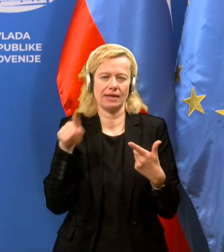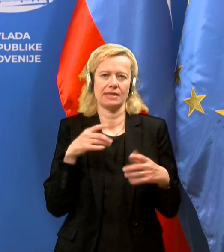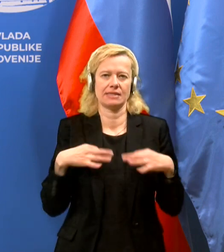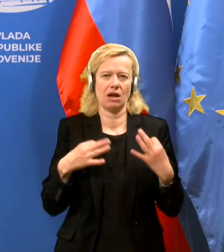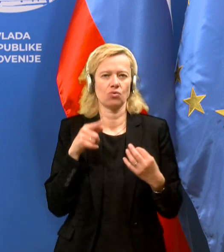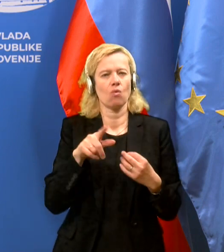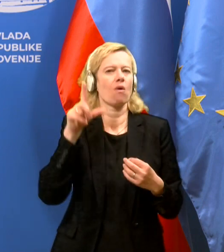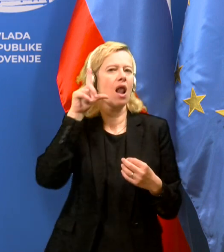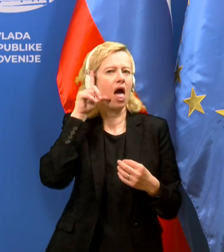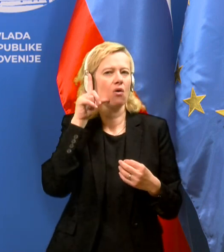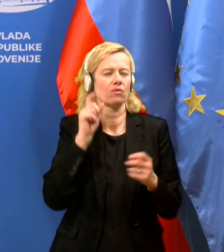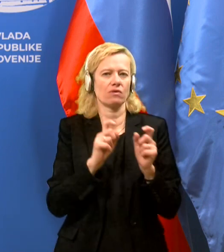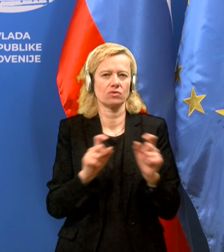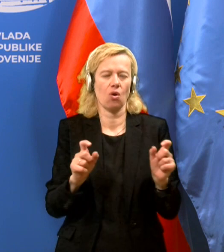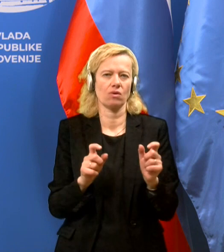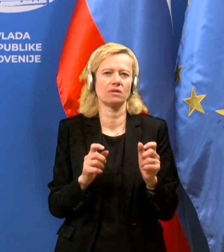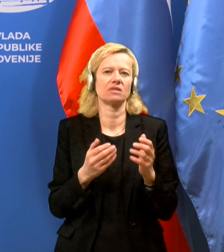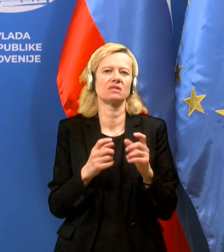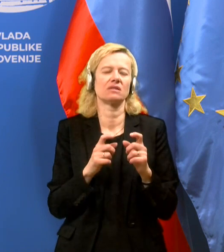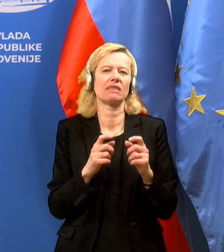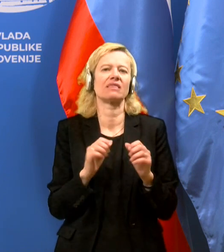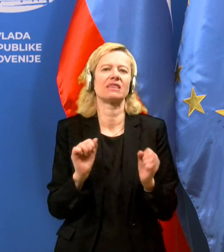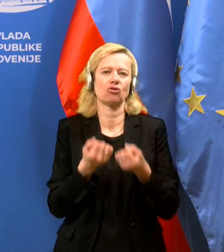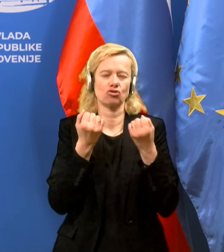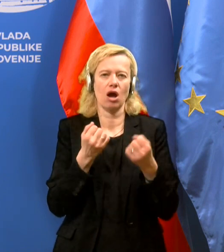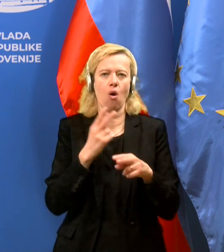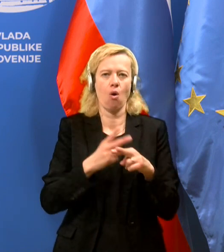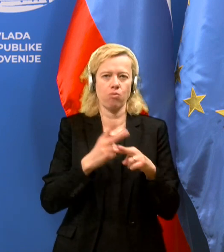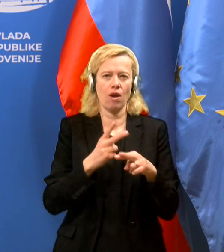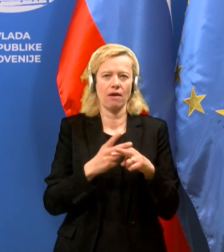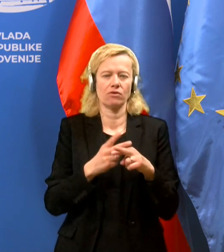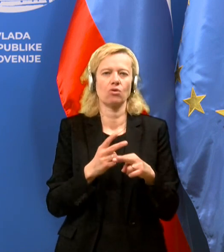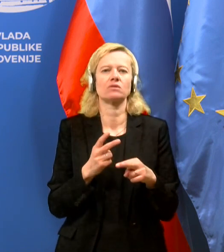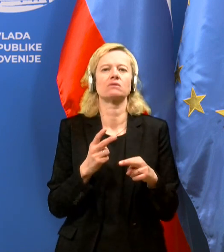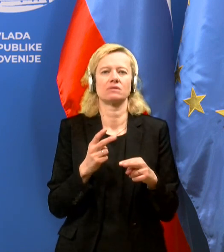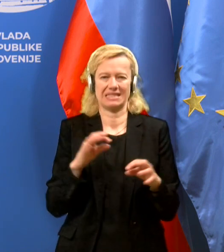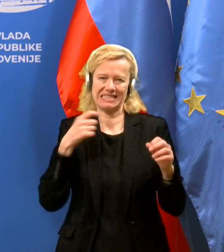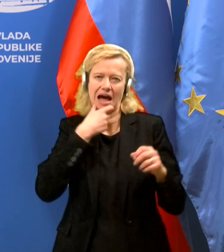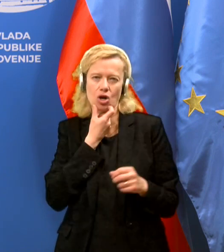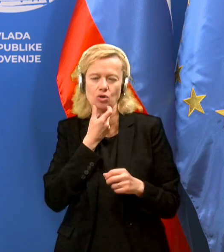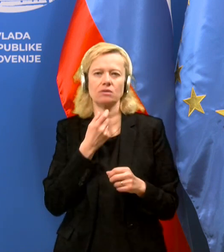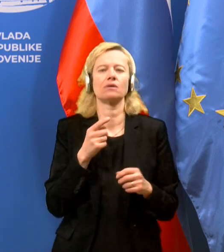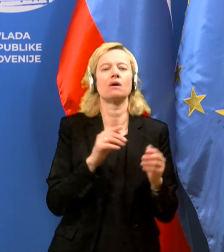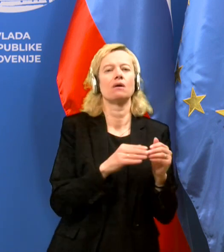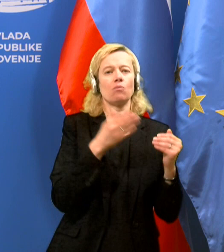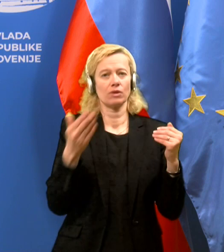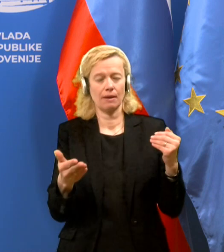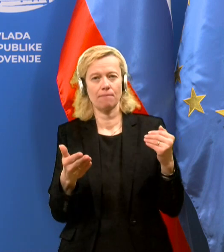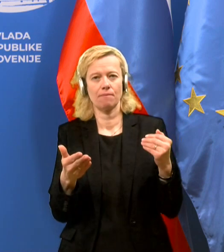glavni dejavnik za težjo obolevnost in umrljivost starost. Tako po vrstnem redu za zdravstvenimi delavci